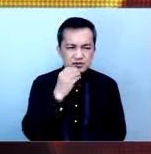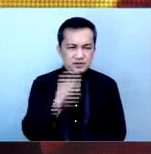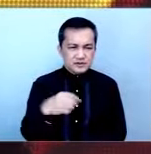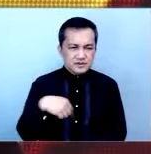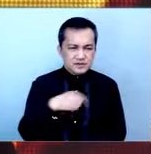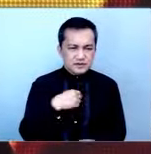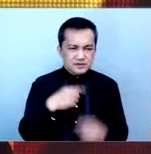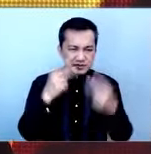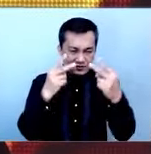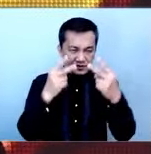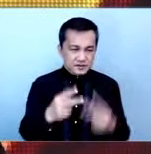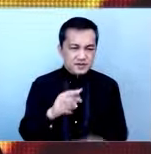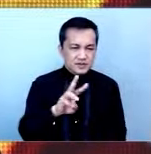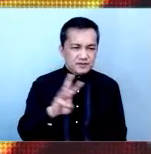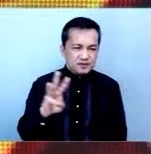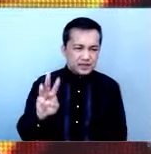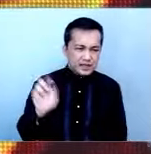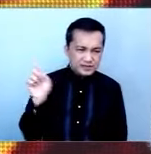website,